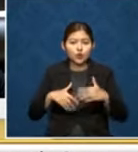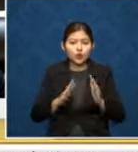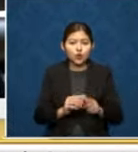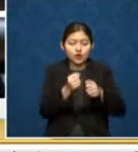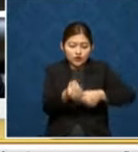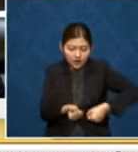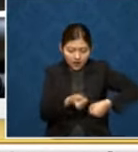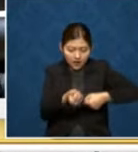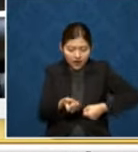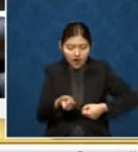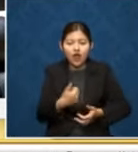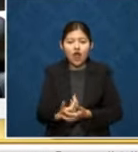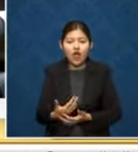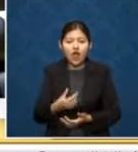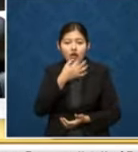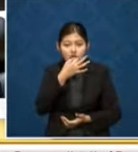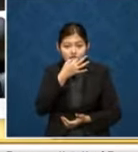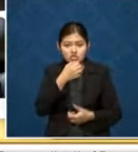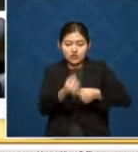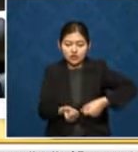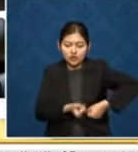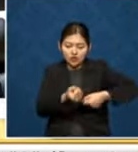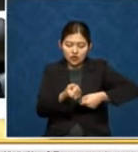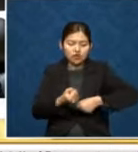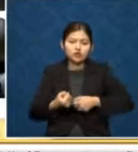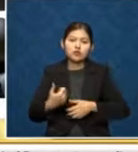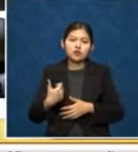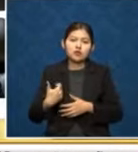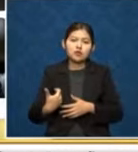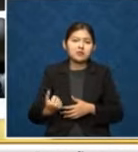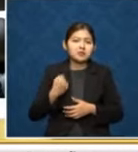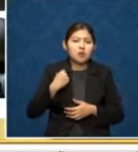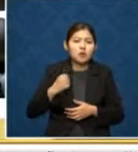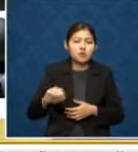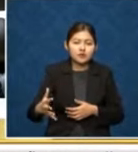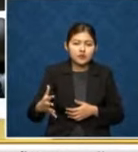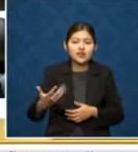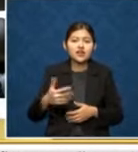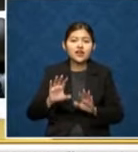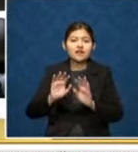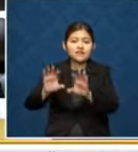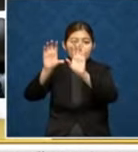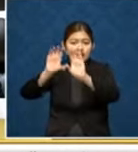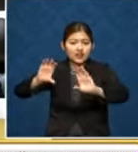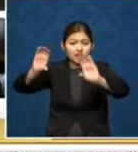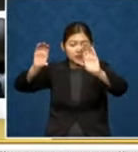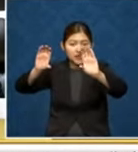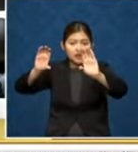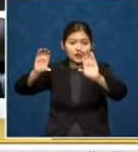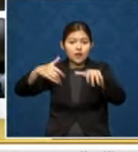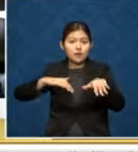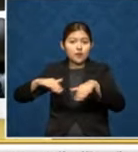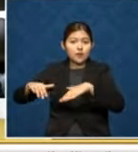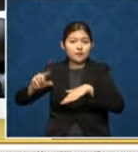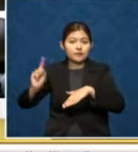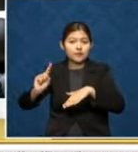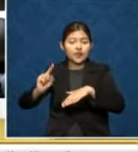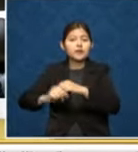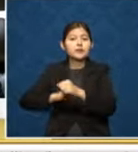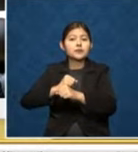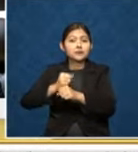ไม่มีความมั่นคงในอาชีพการปลูกข้าวของเกษตรกรอยากให้รัฐบาลเตรียมการสำหรับปี